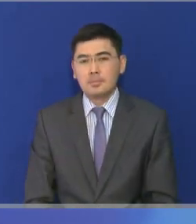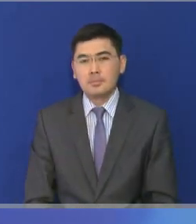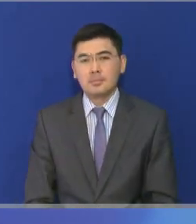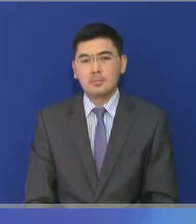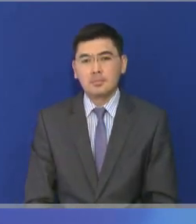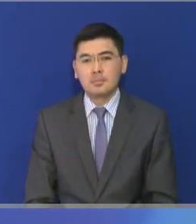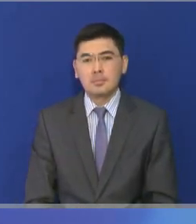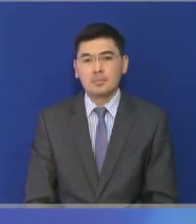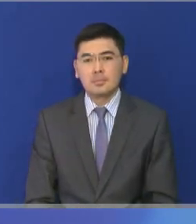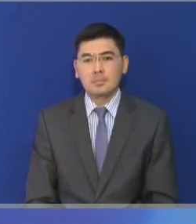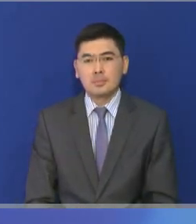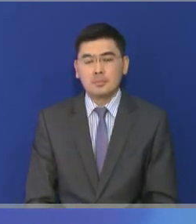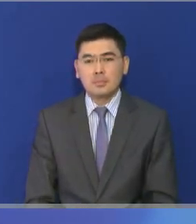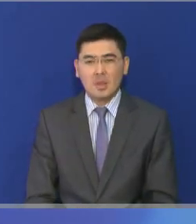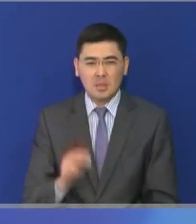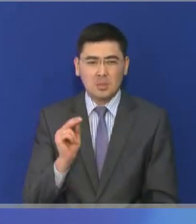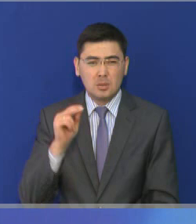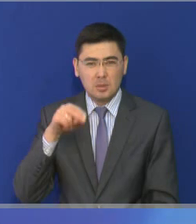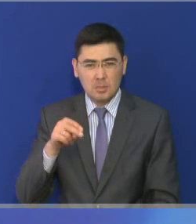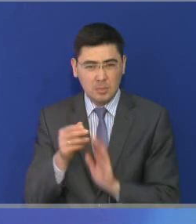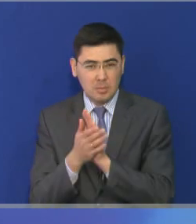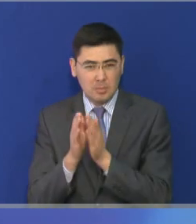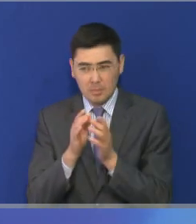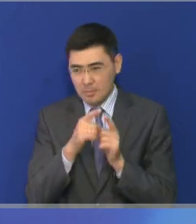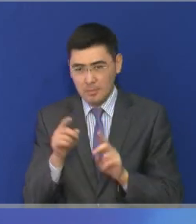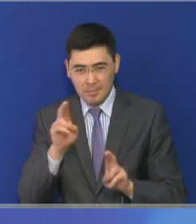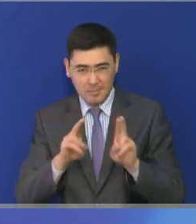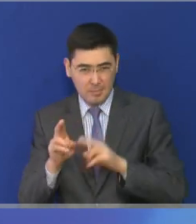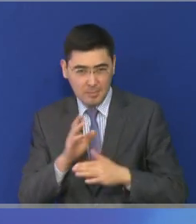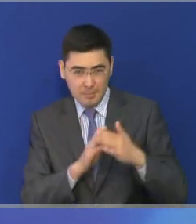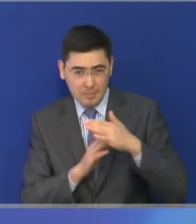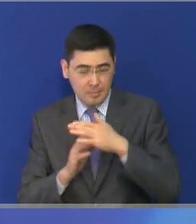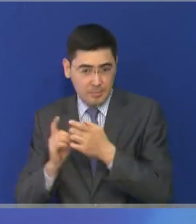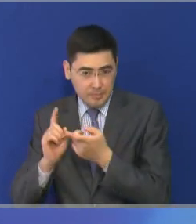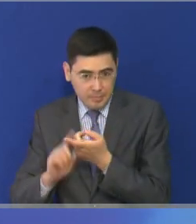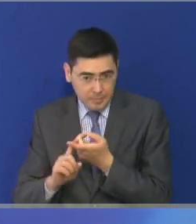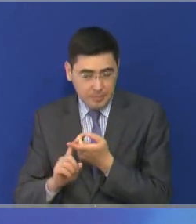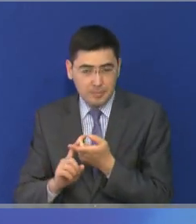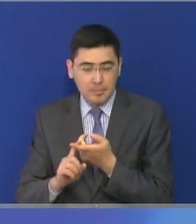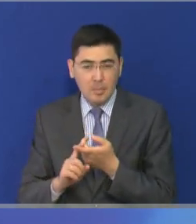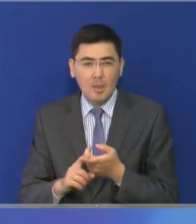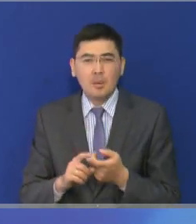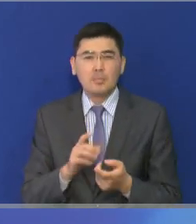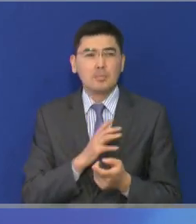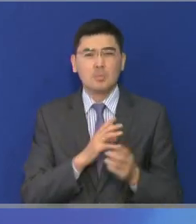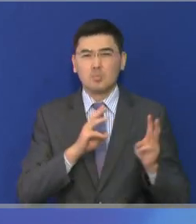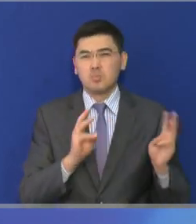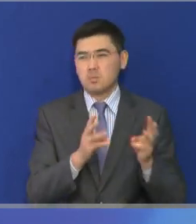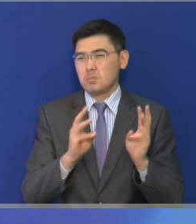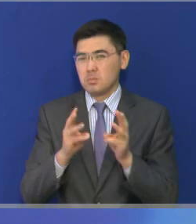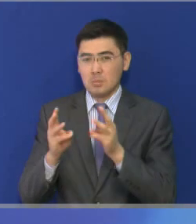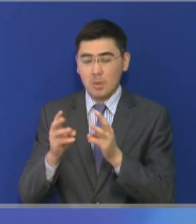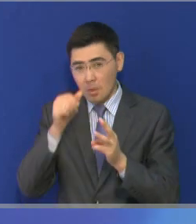Семейде төтенше жағдайлар жөніндегі басқарма жылу маусымын қорытындылады. Басқарма жетекшісінің ақпаратына сәйкес, өрт оқиғалары былтырғы